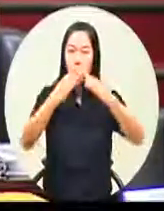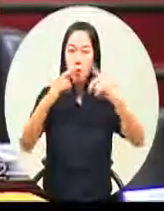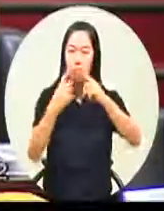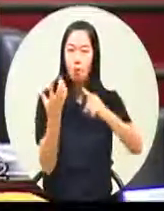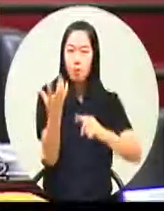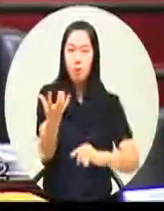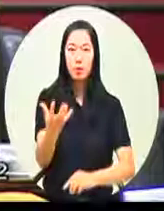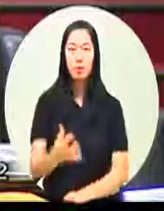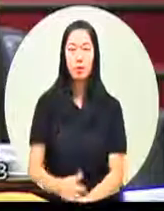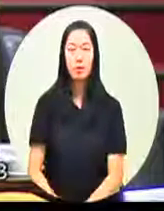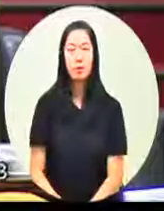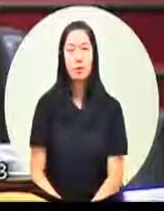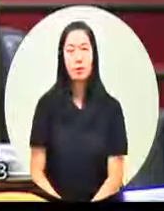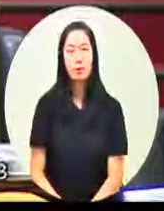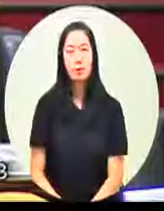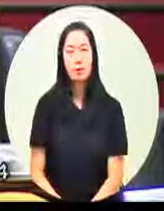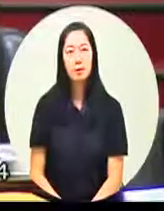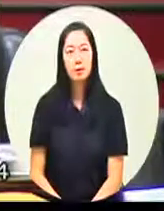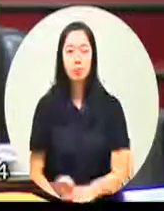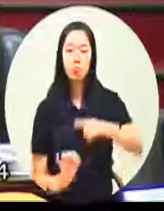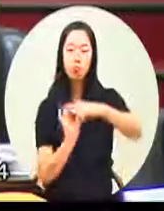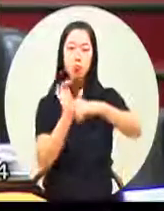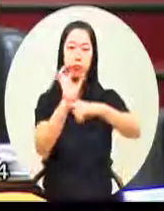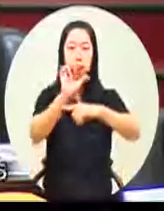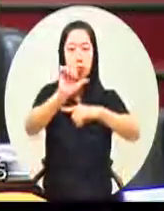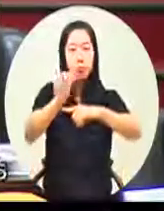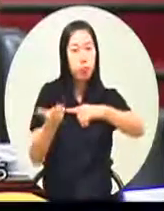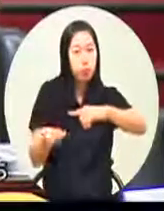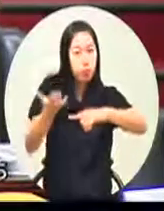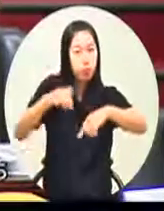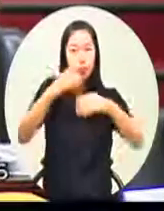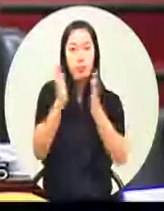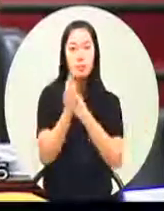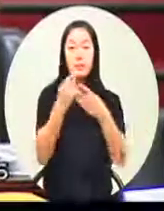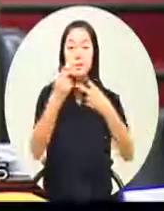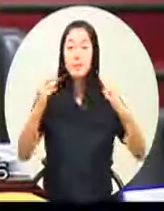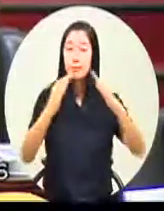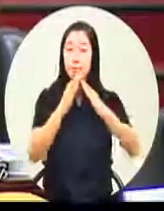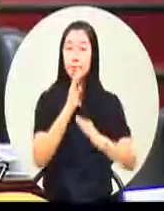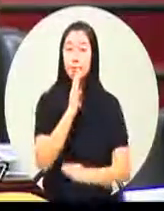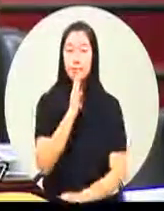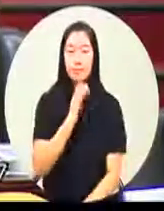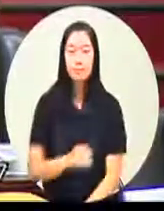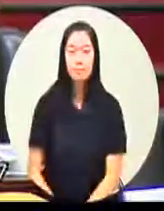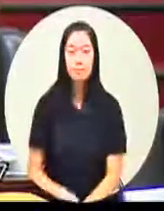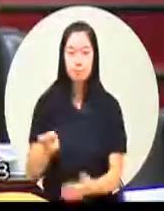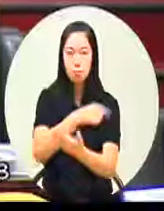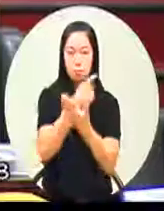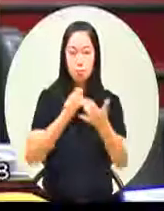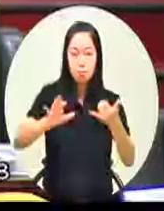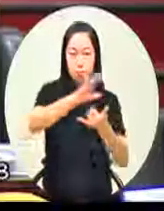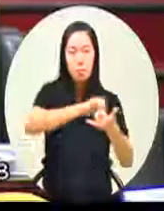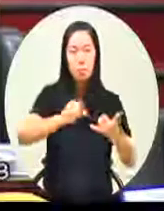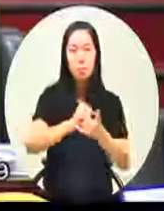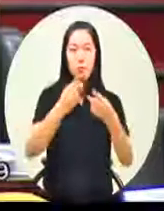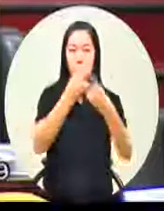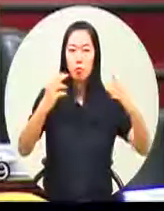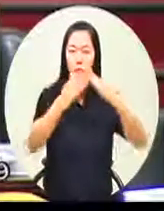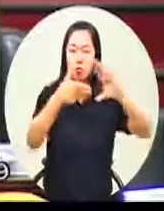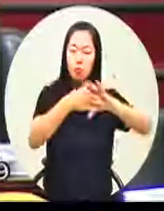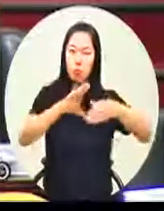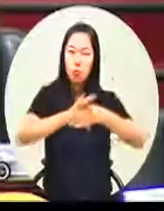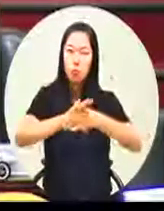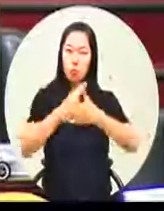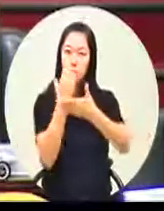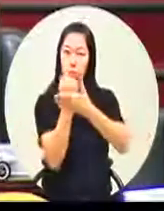方，啊，95%都是客家人，是全台湾客家文化